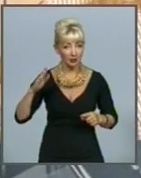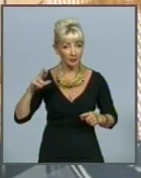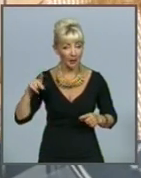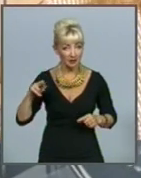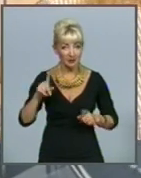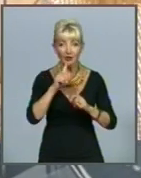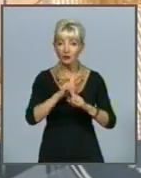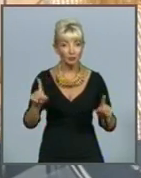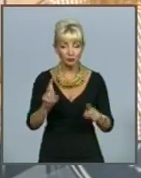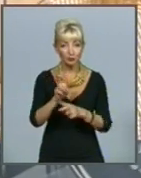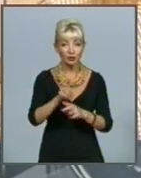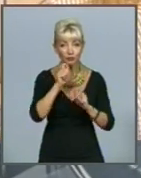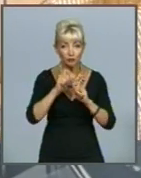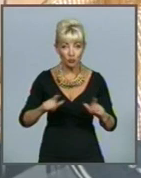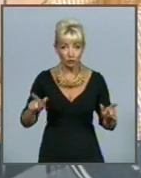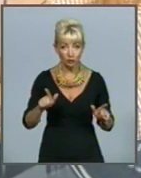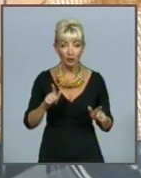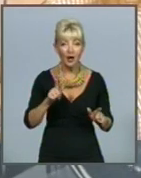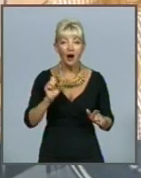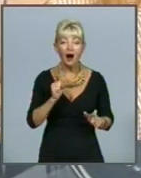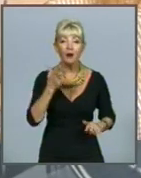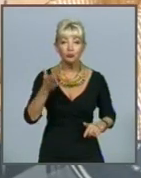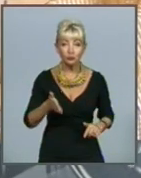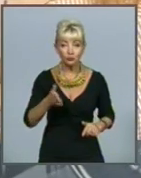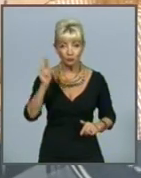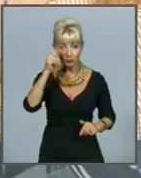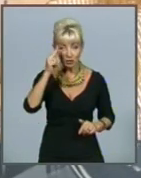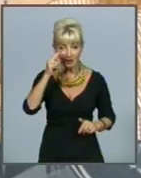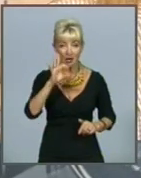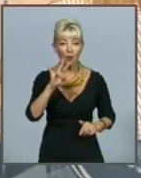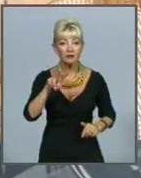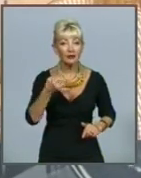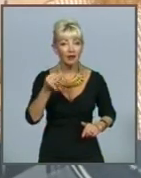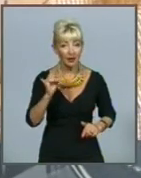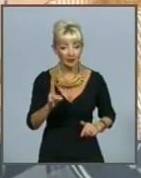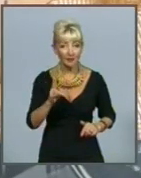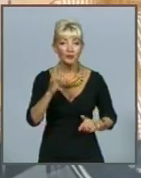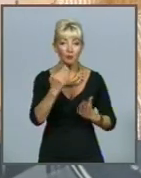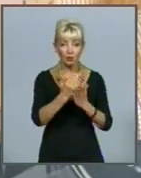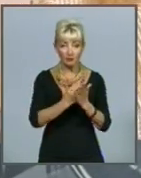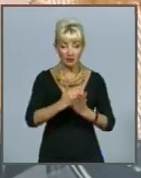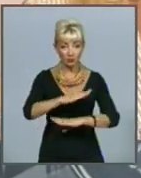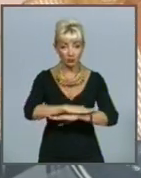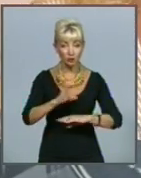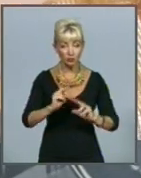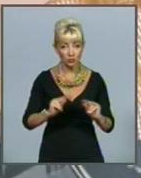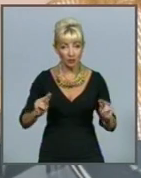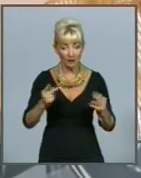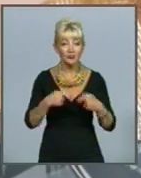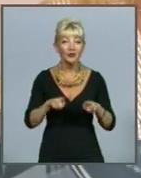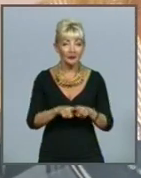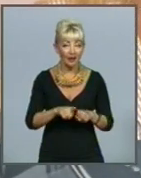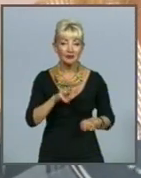освіти нашу гімназію, а будуть навчатись дистанційно за розкладом уроків з вчителями. Таким чином ми